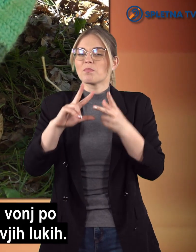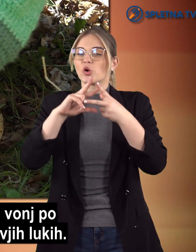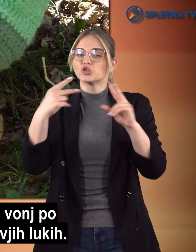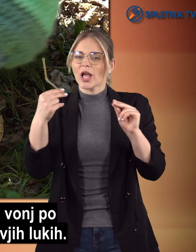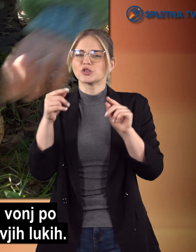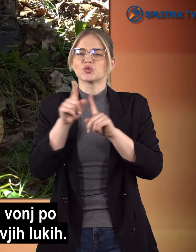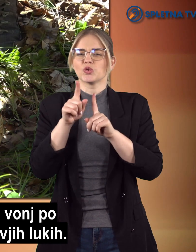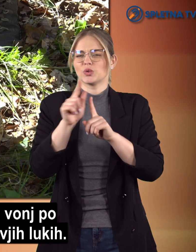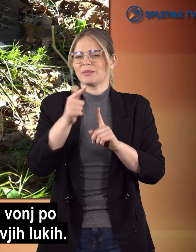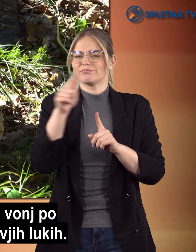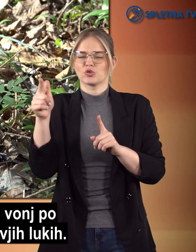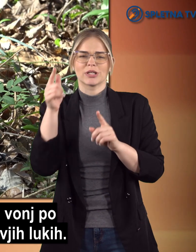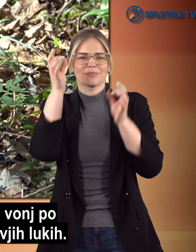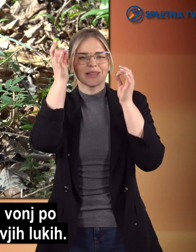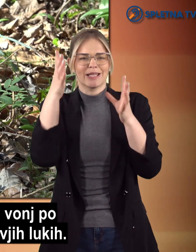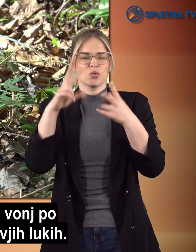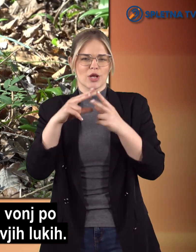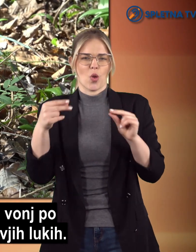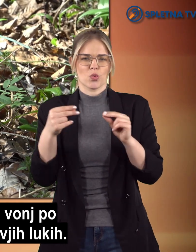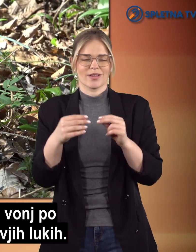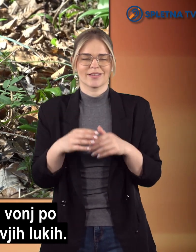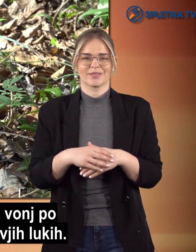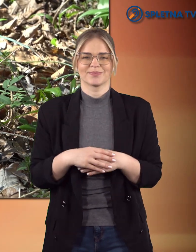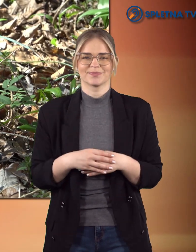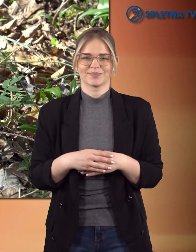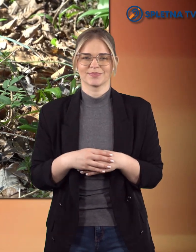in drugih divjih lukih.